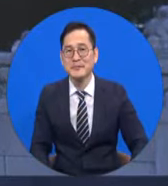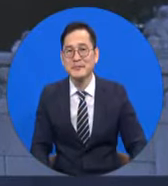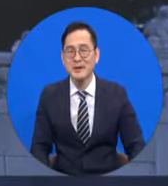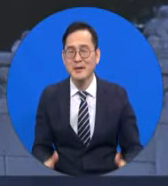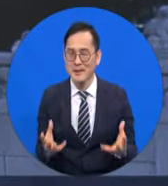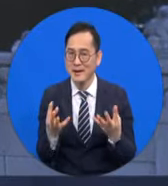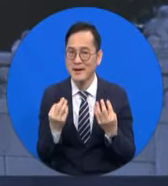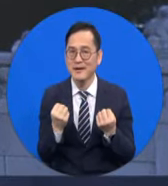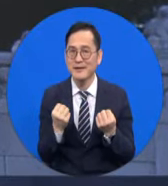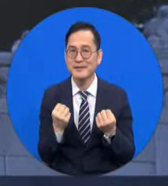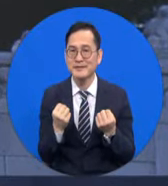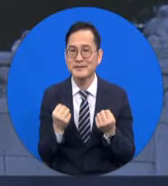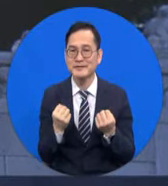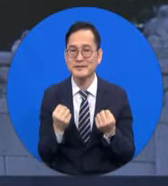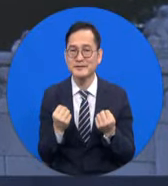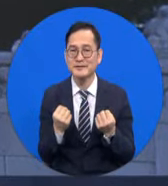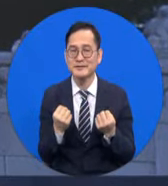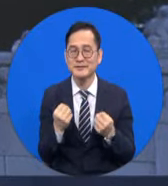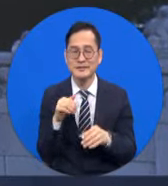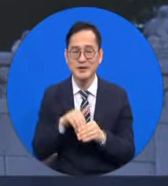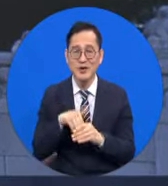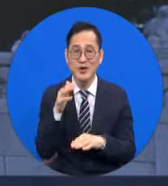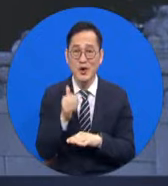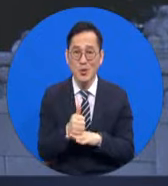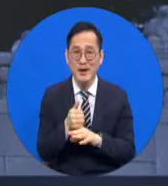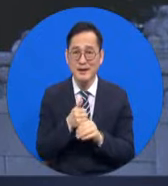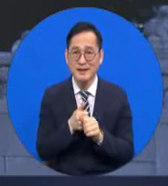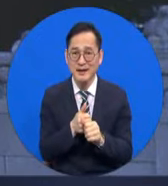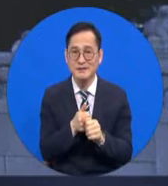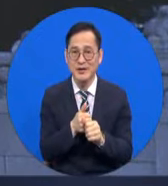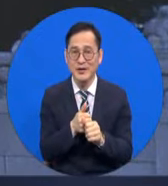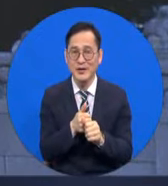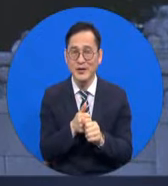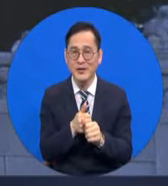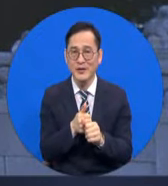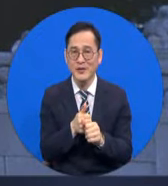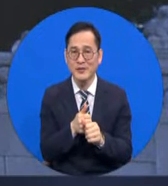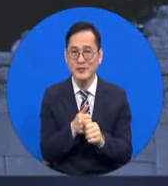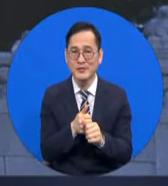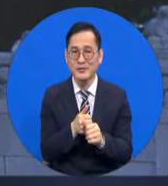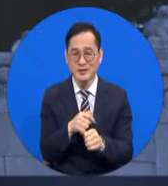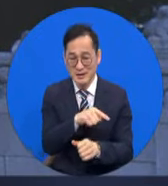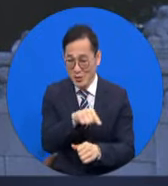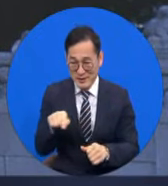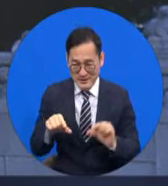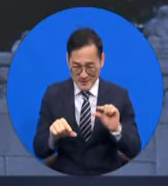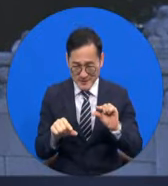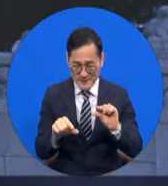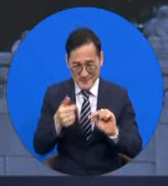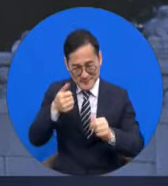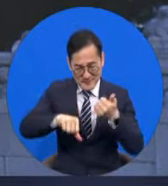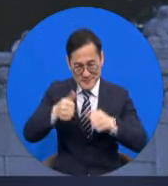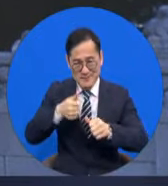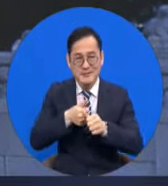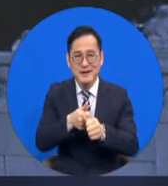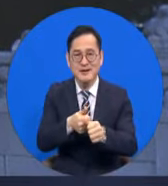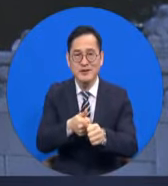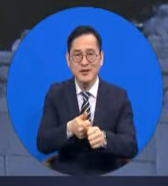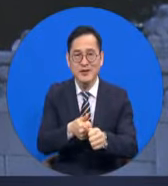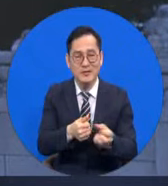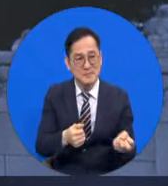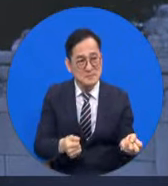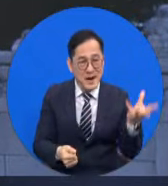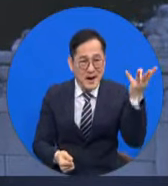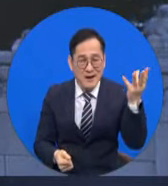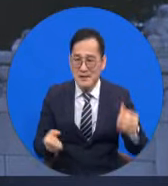때문에 이 접전 지역의 선거 결과에 따라서 서울 수도권 의석수가 양당이 달라질 수 있다는 말씀 거듭 드리겠습니다. 그렇기 때문에